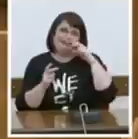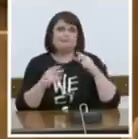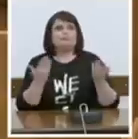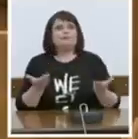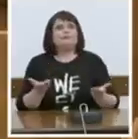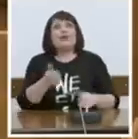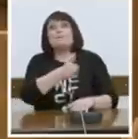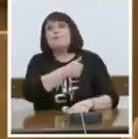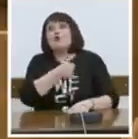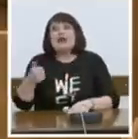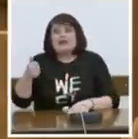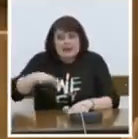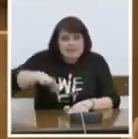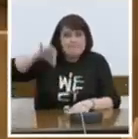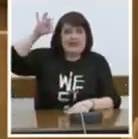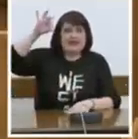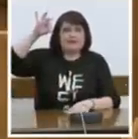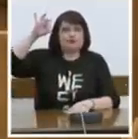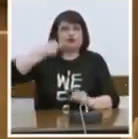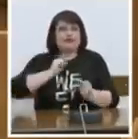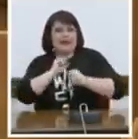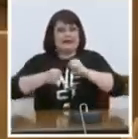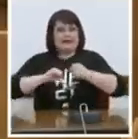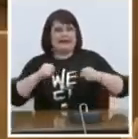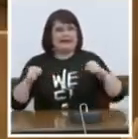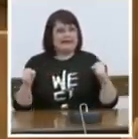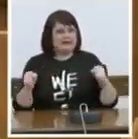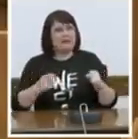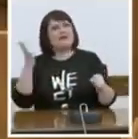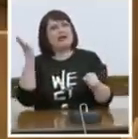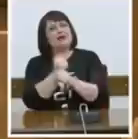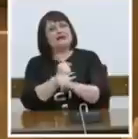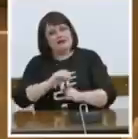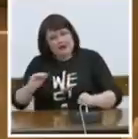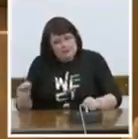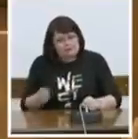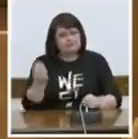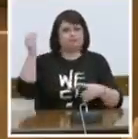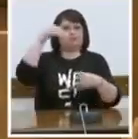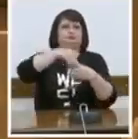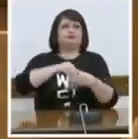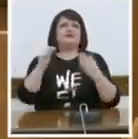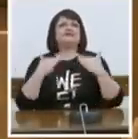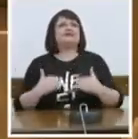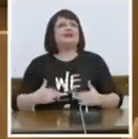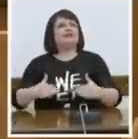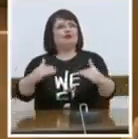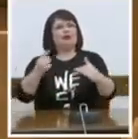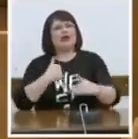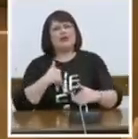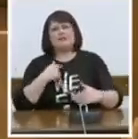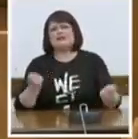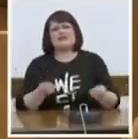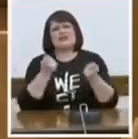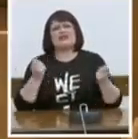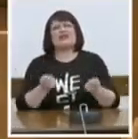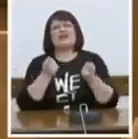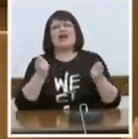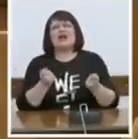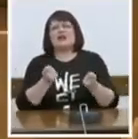μοναδική περίπτωση κινήματος που κατάφερε να μπει στη Βουλή χωρίς να ακολουθήσει καμία